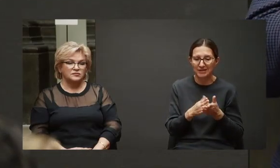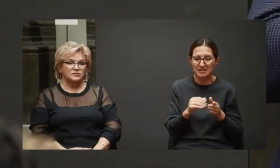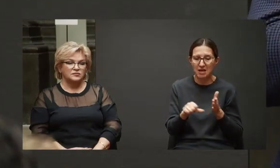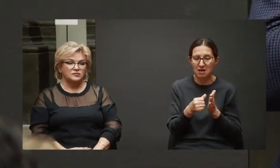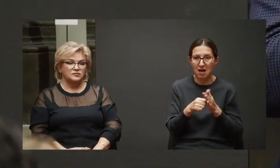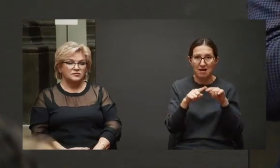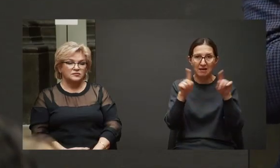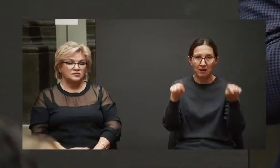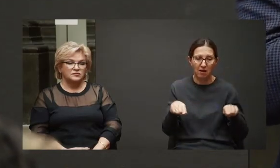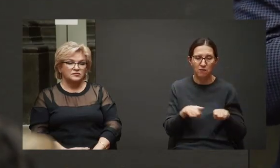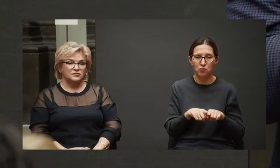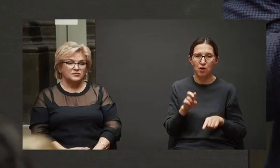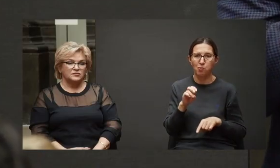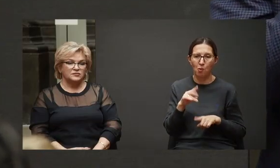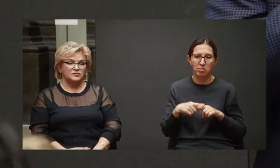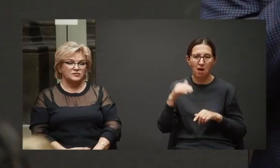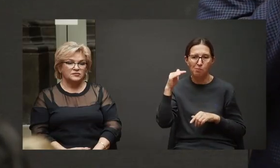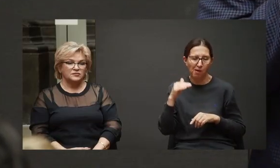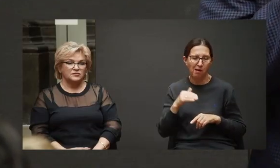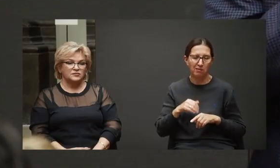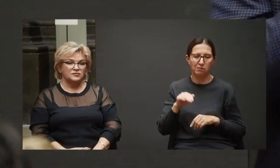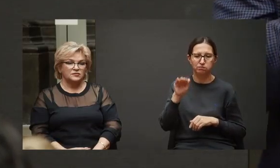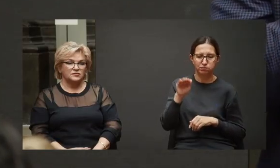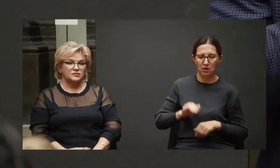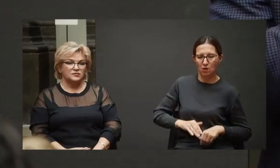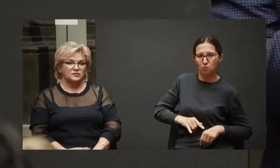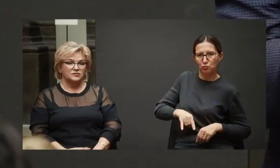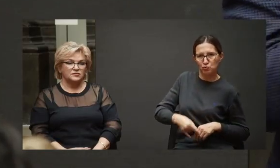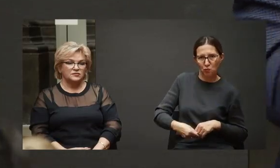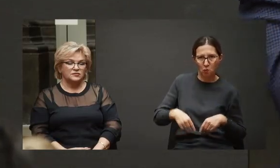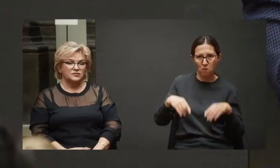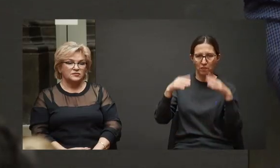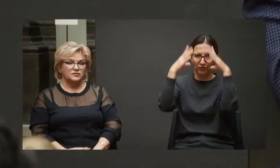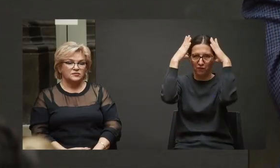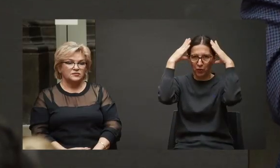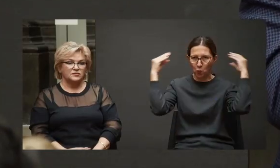со своим брюшком в треуголке, стоит около